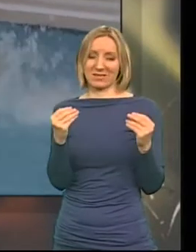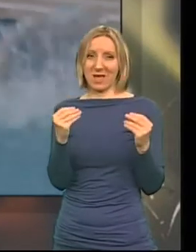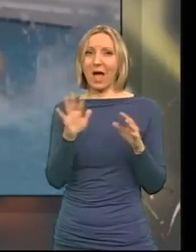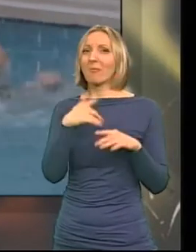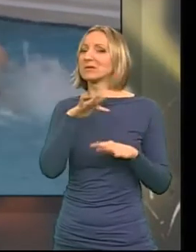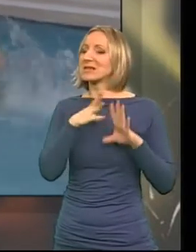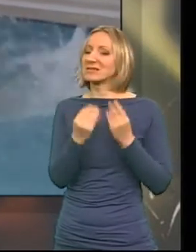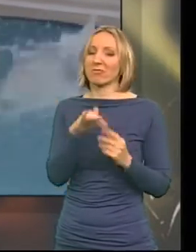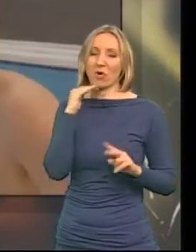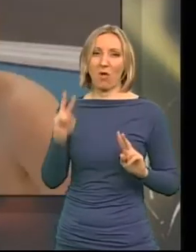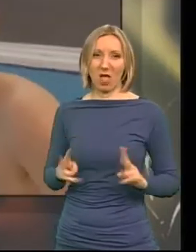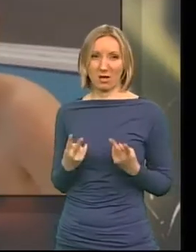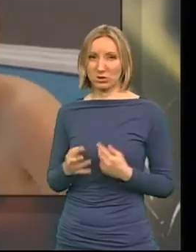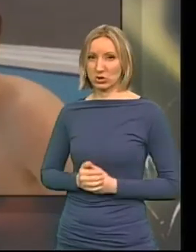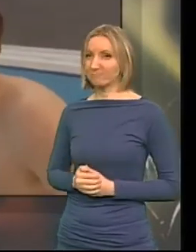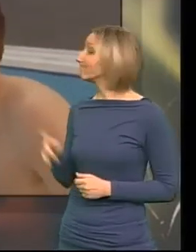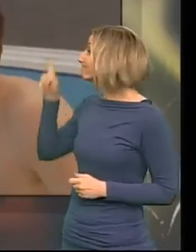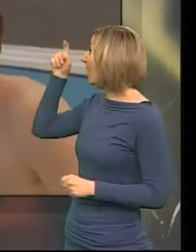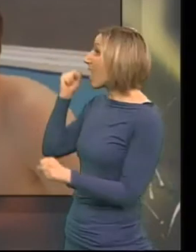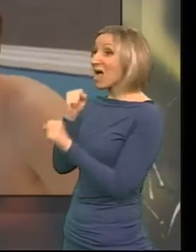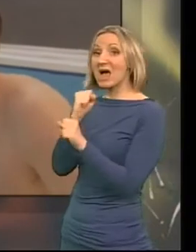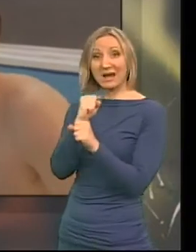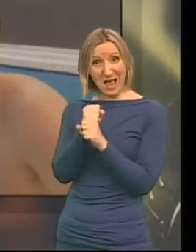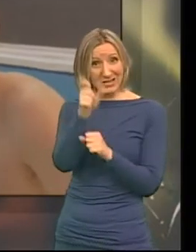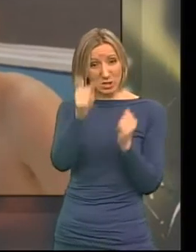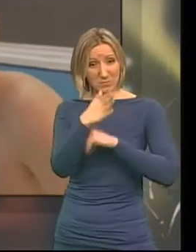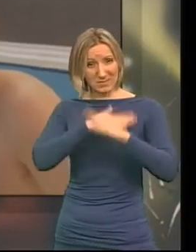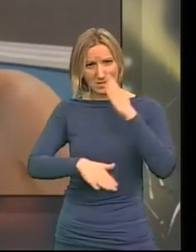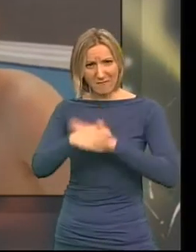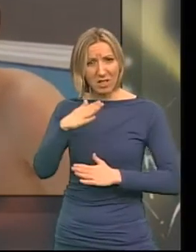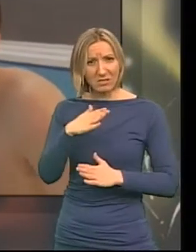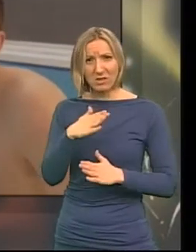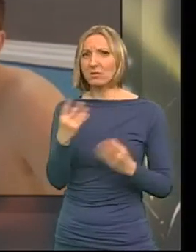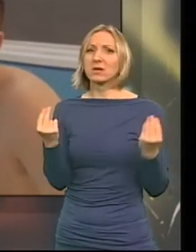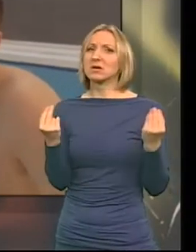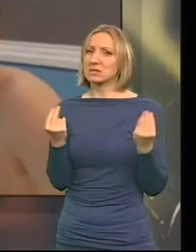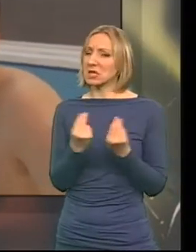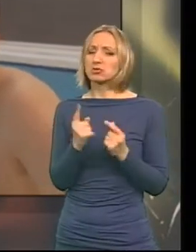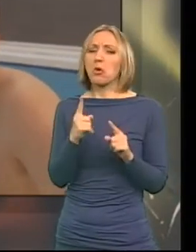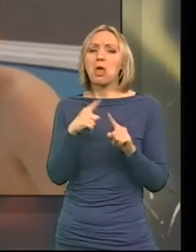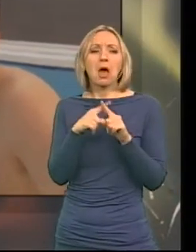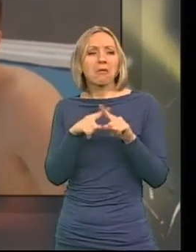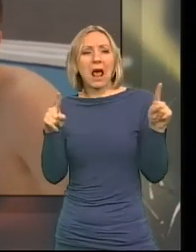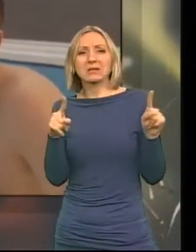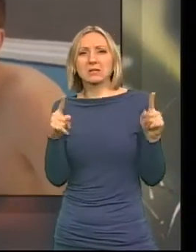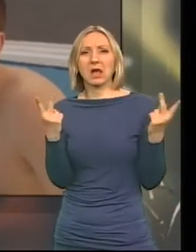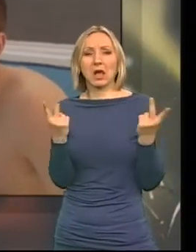sve mnogo lakše. Rad sa osobama sa invaliditetom se nešto preterano ne razlikuje,